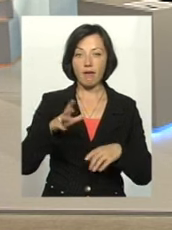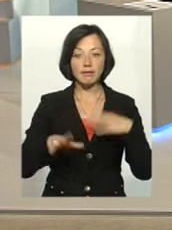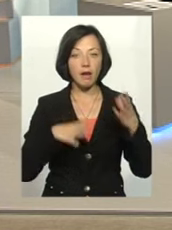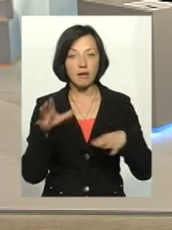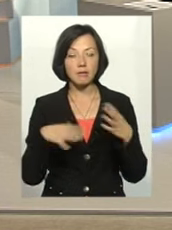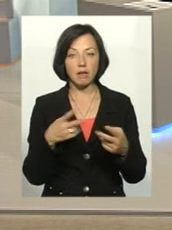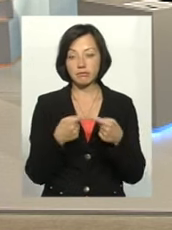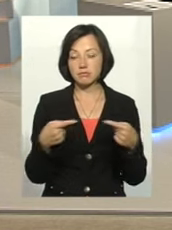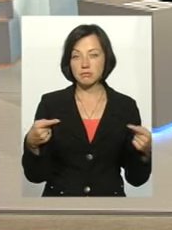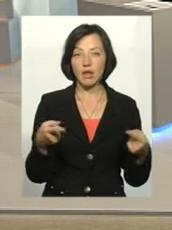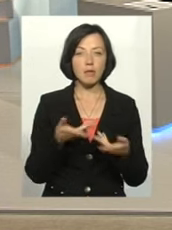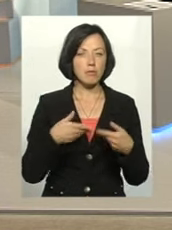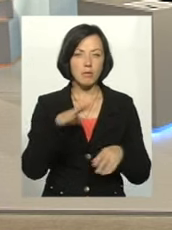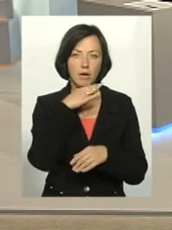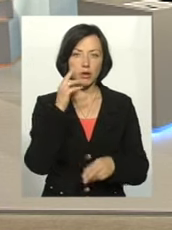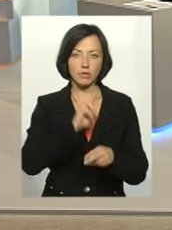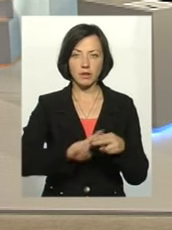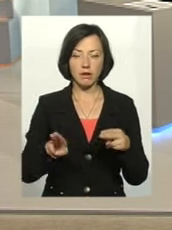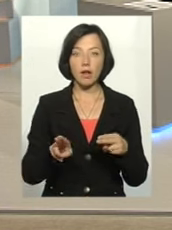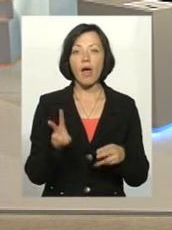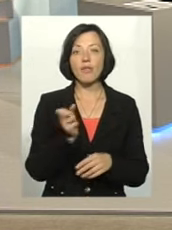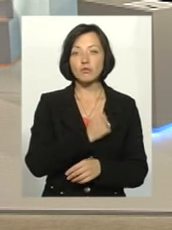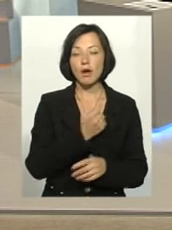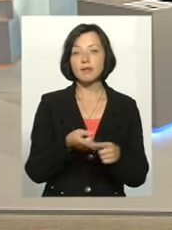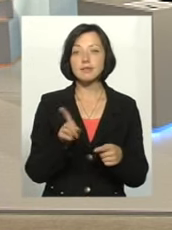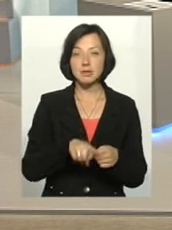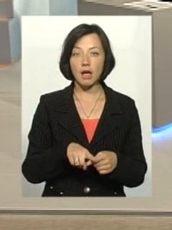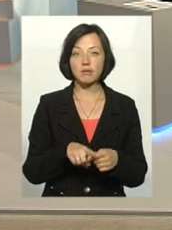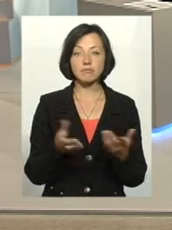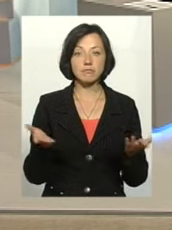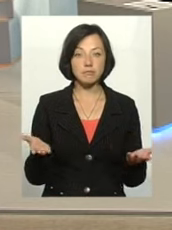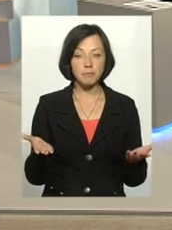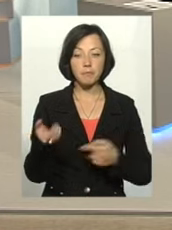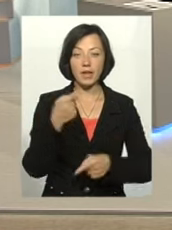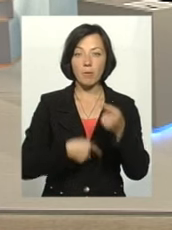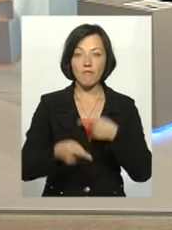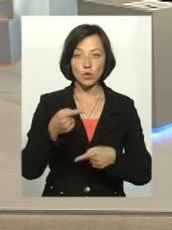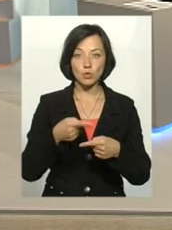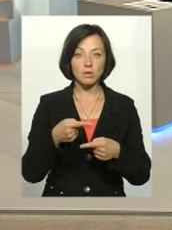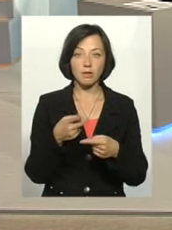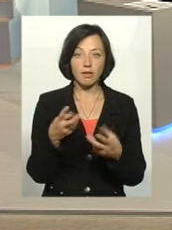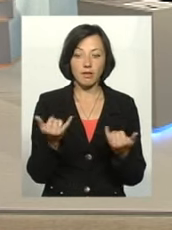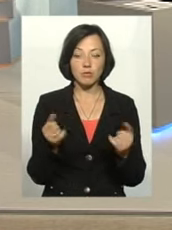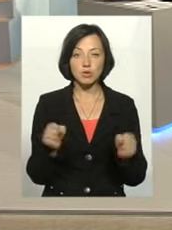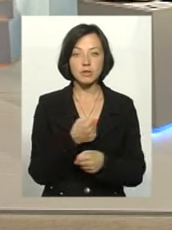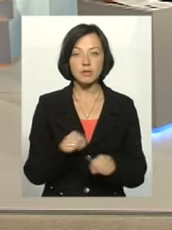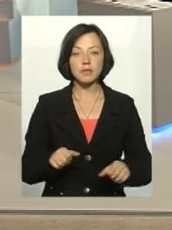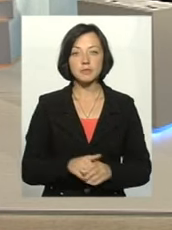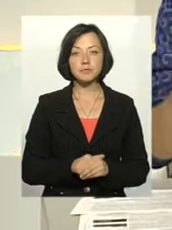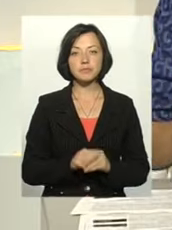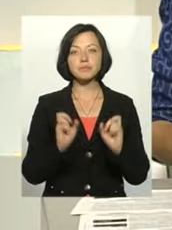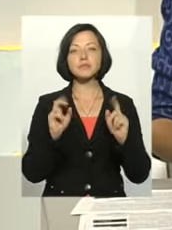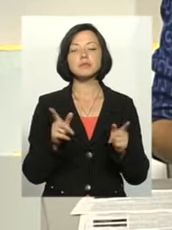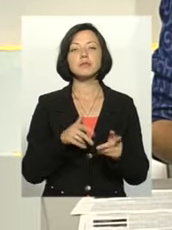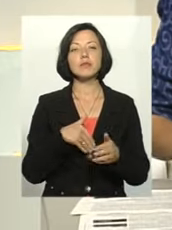інше. Тобто ми багато чого втратили. На жаль, це набути, ну, повернути їх не є. Яким чином громадські